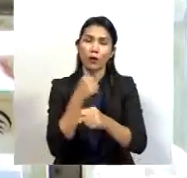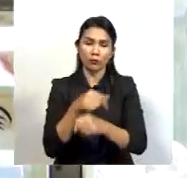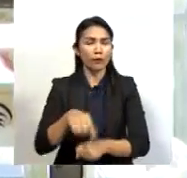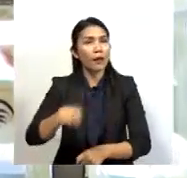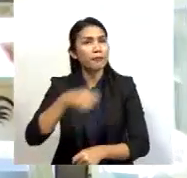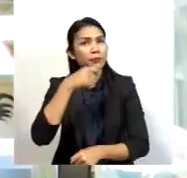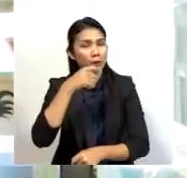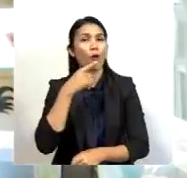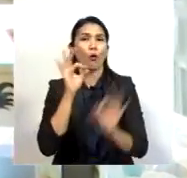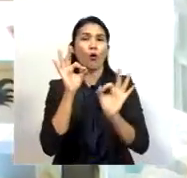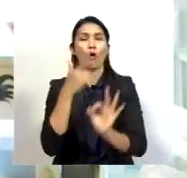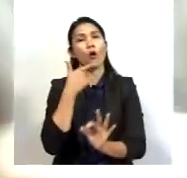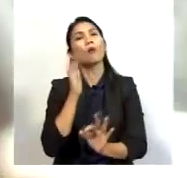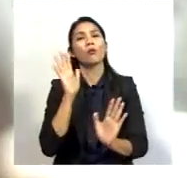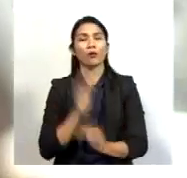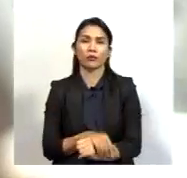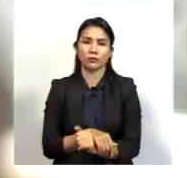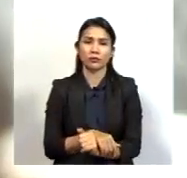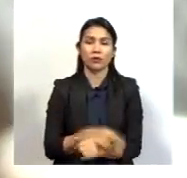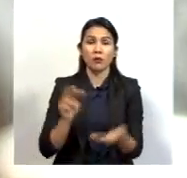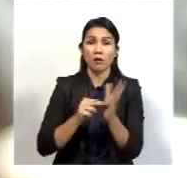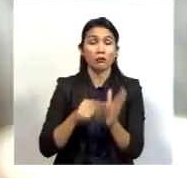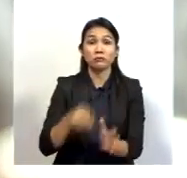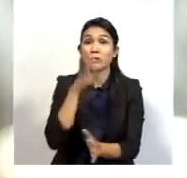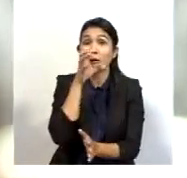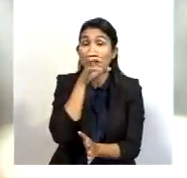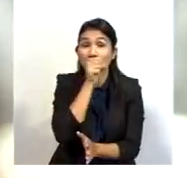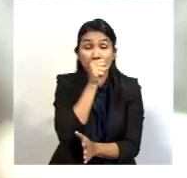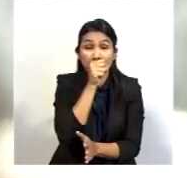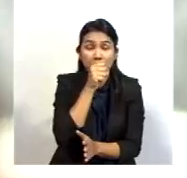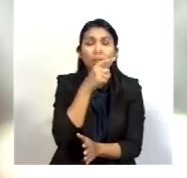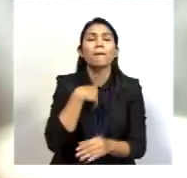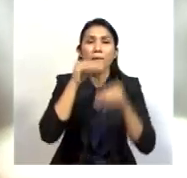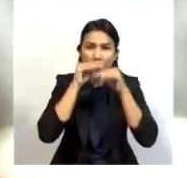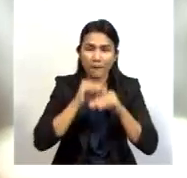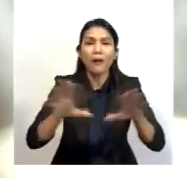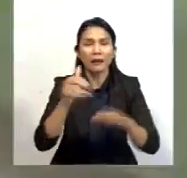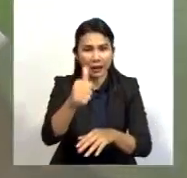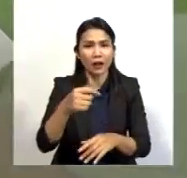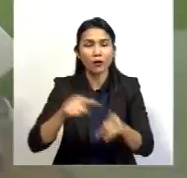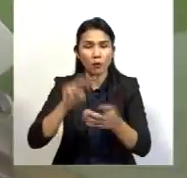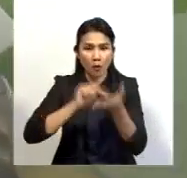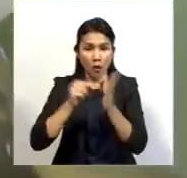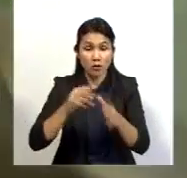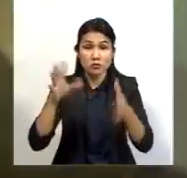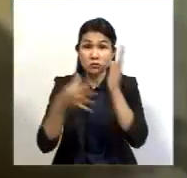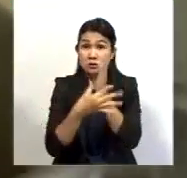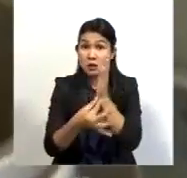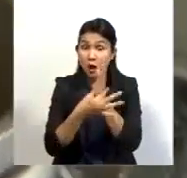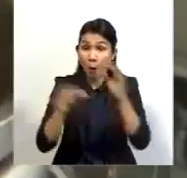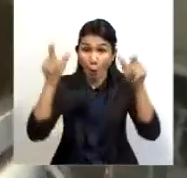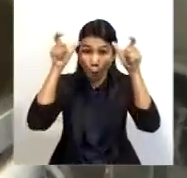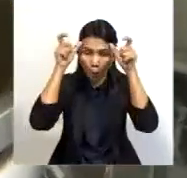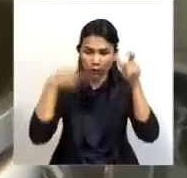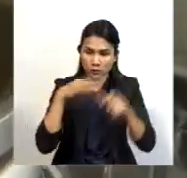ค เคล็ดไม่ลับของข้าวหมกเนื้อคือการเลือกสรรเนื้อวัววันต่อวันเพื่อให้ได้เนื้อที่ส